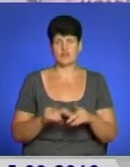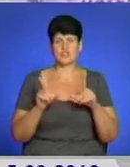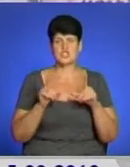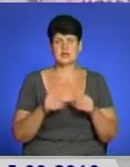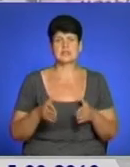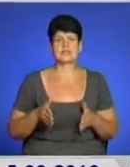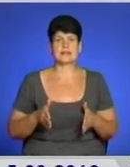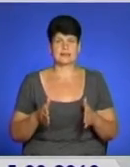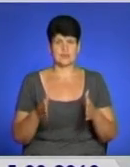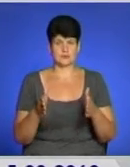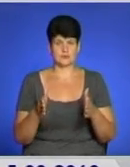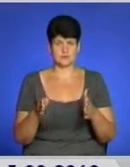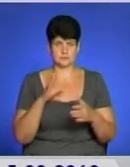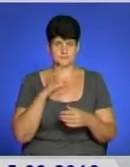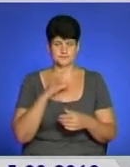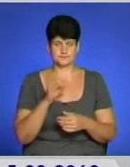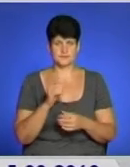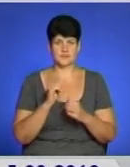лінію, дуже часто